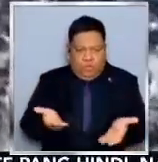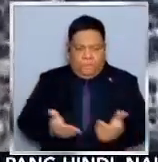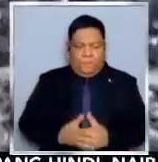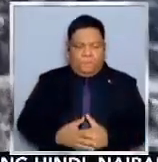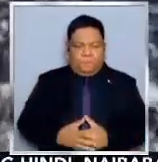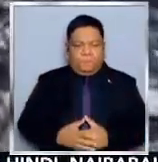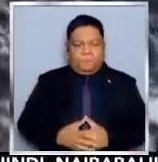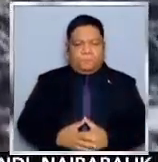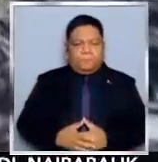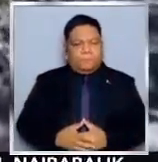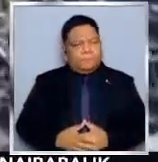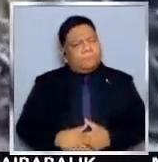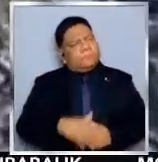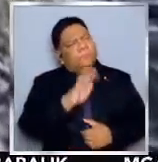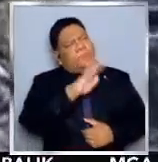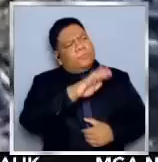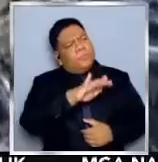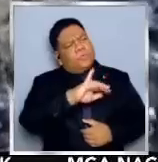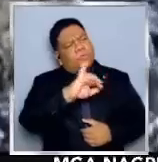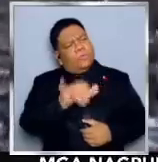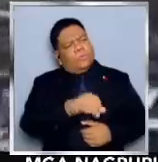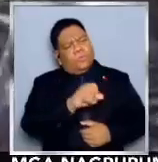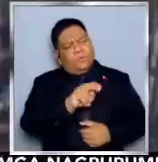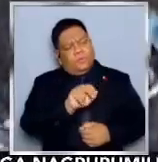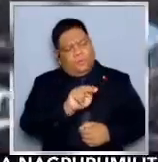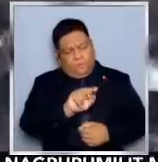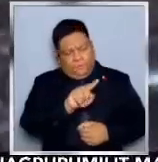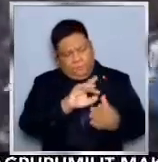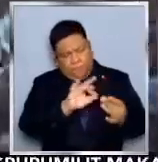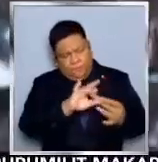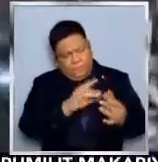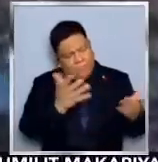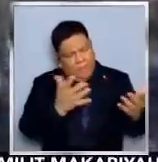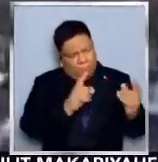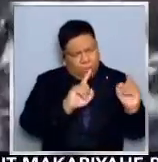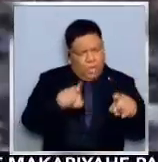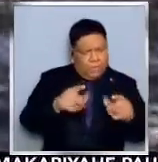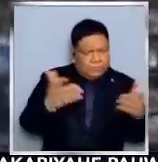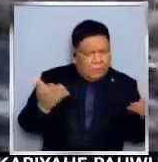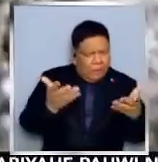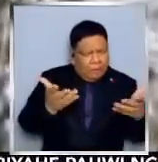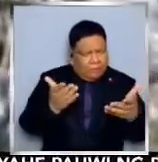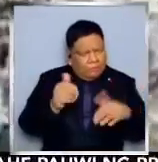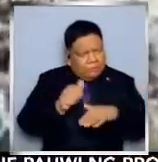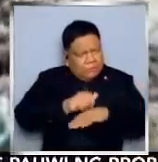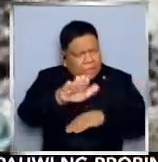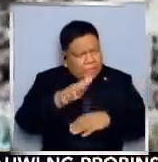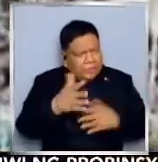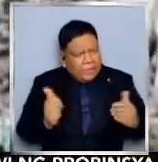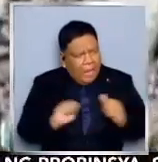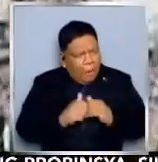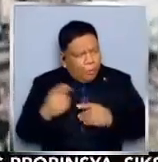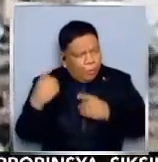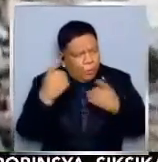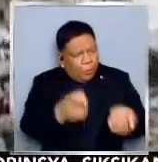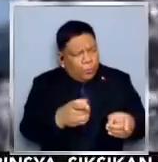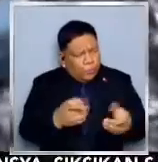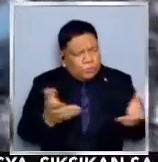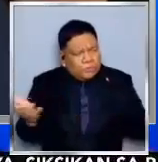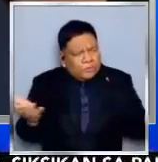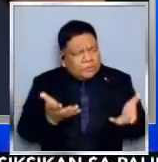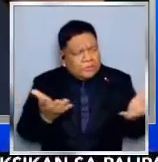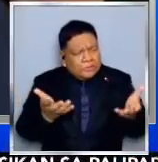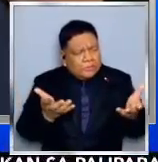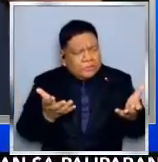yung nabanggit mo na yan, ano? Saan pupunta? Saan ipapadala yon? Saan manggagaling yung ano yung barko na pupunta